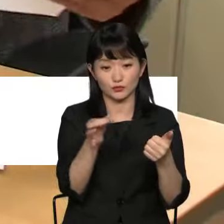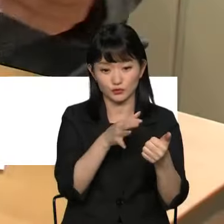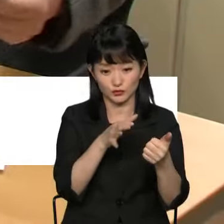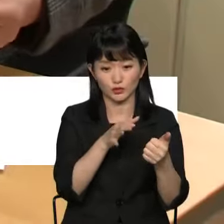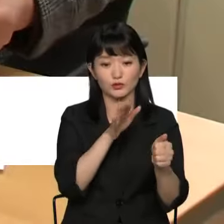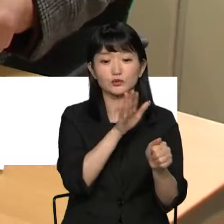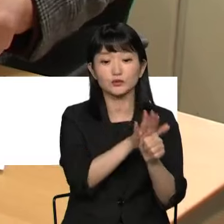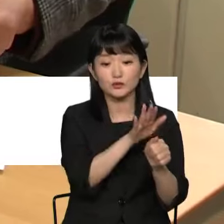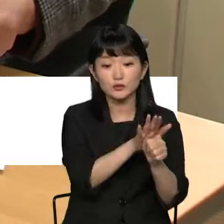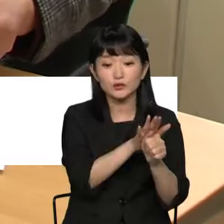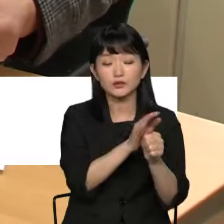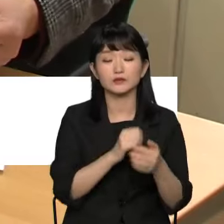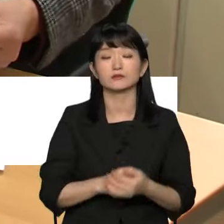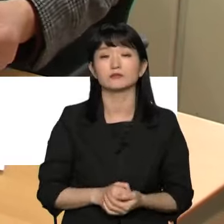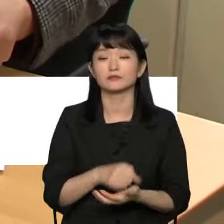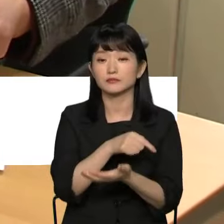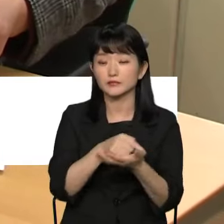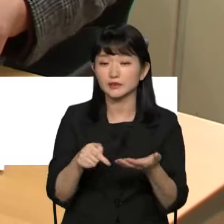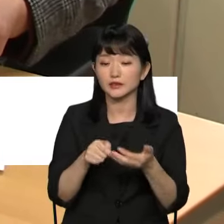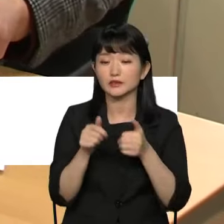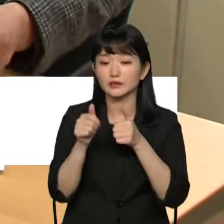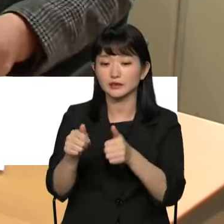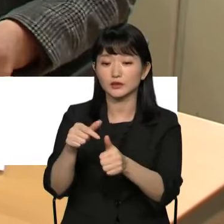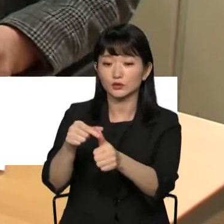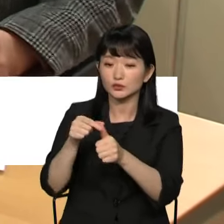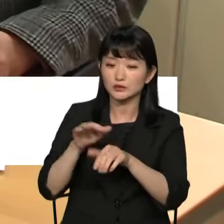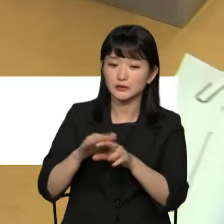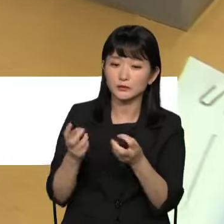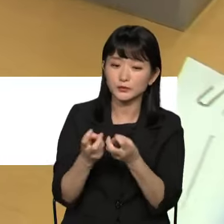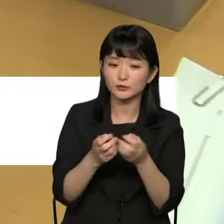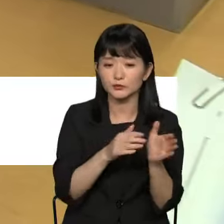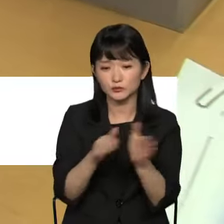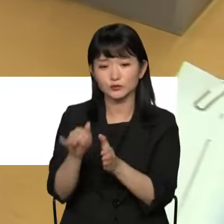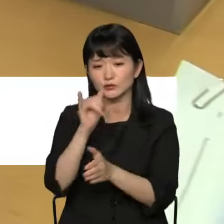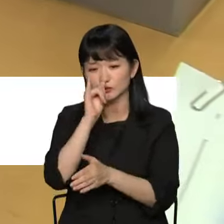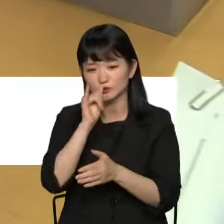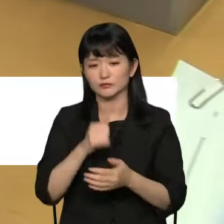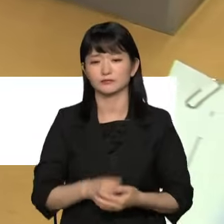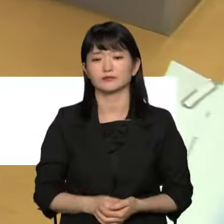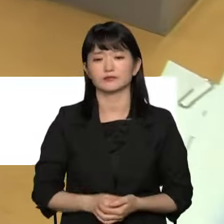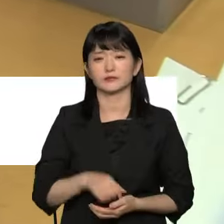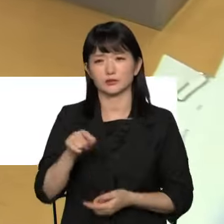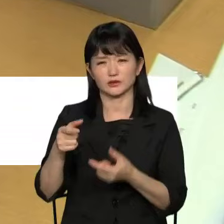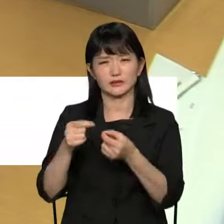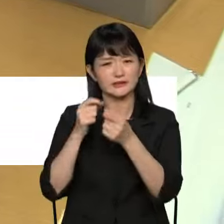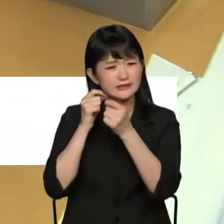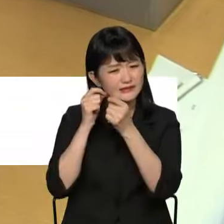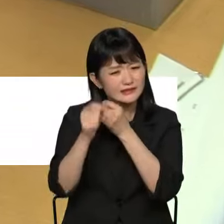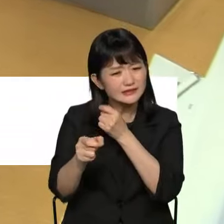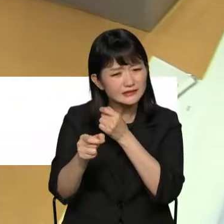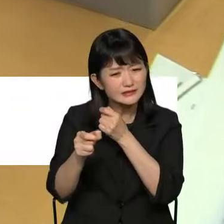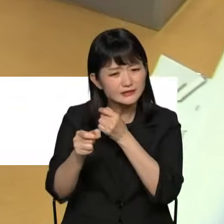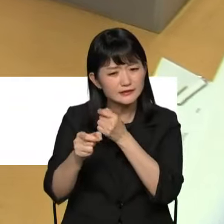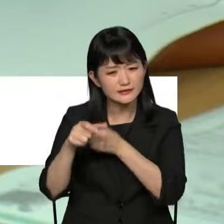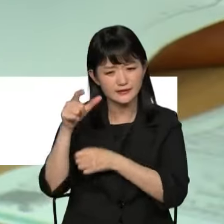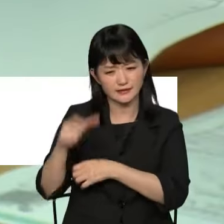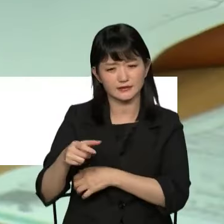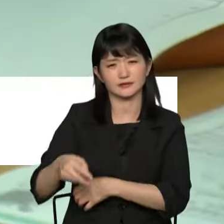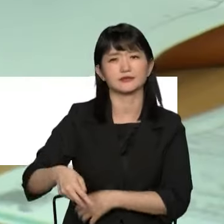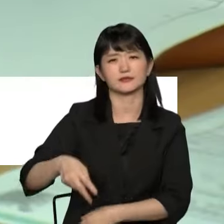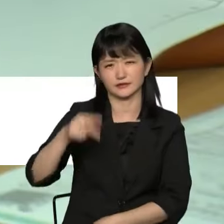피해 저희가 구제책을 또 마련을 하고 있고 또 앞으로 이제 이런 부분에